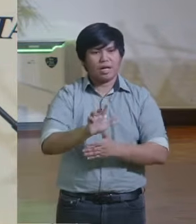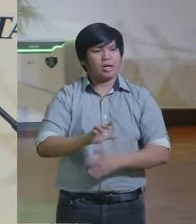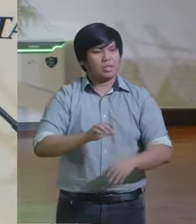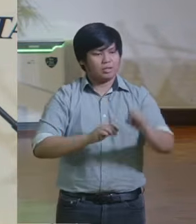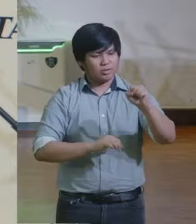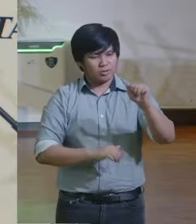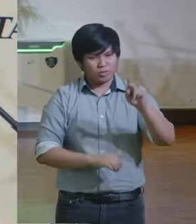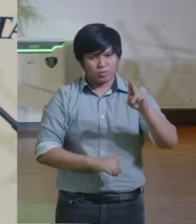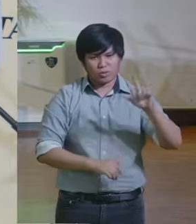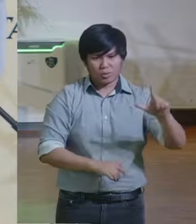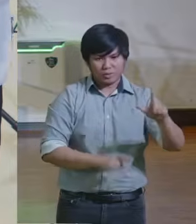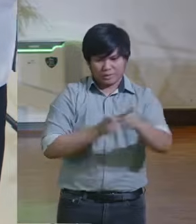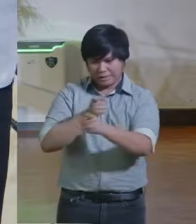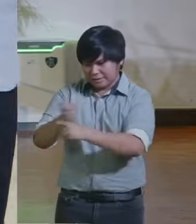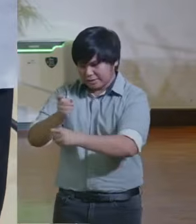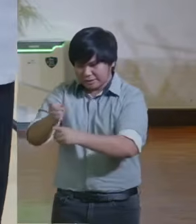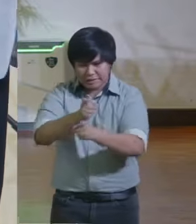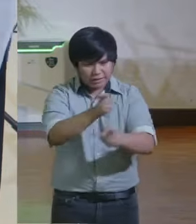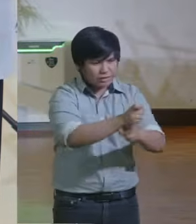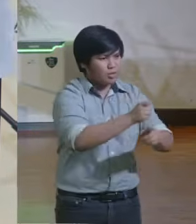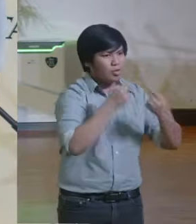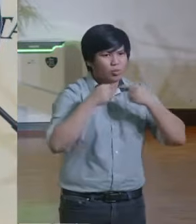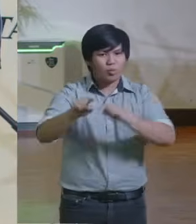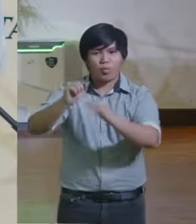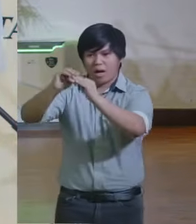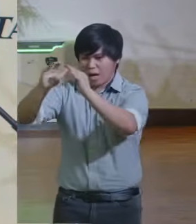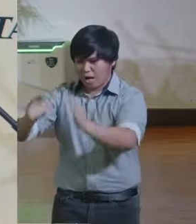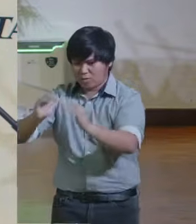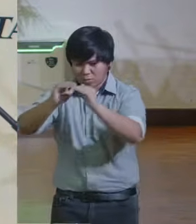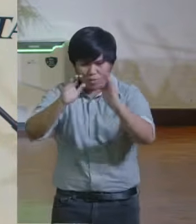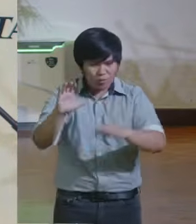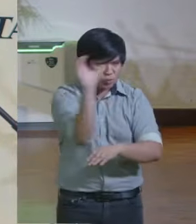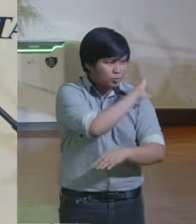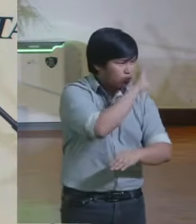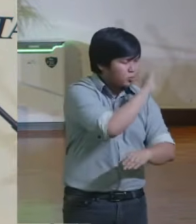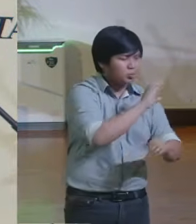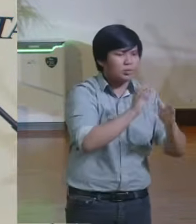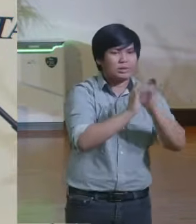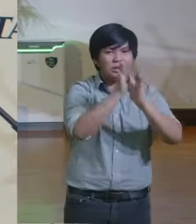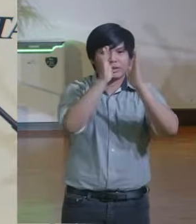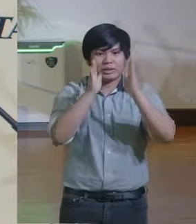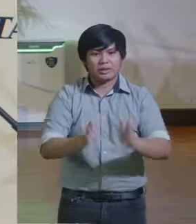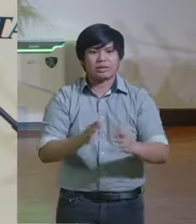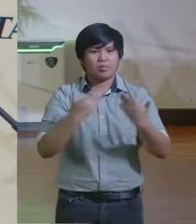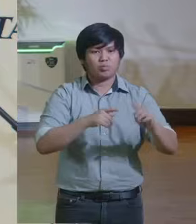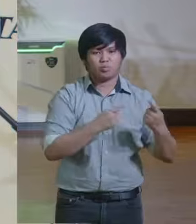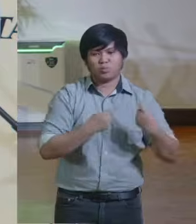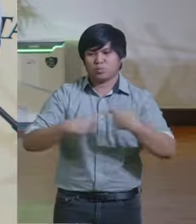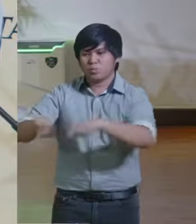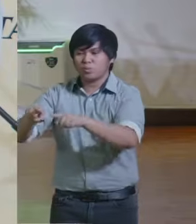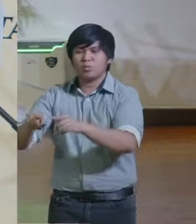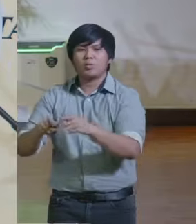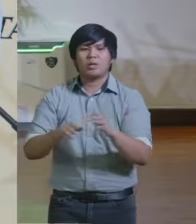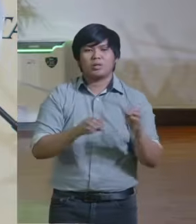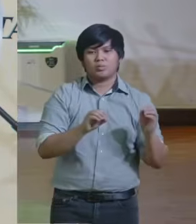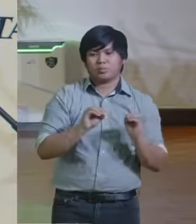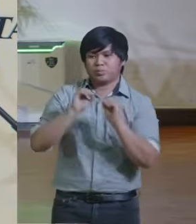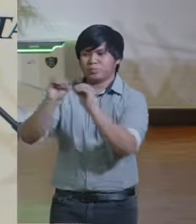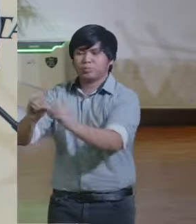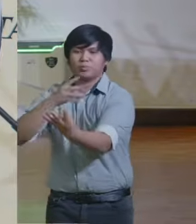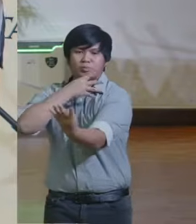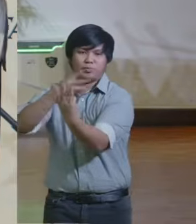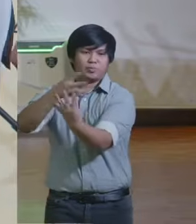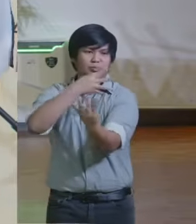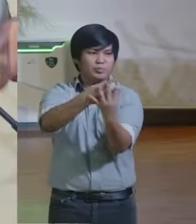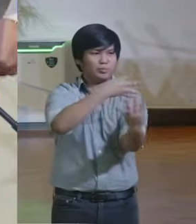church and entering house after house. He dragged off men and women and committed them to prison. At sa kanyang paglagay